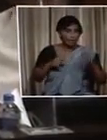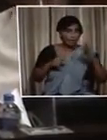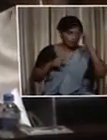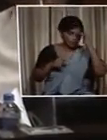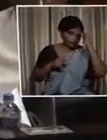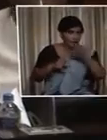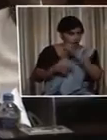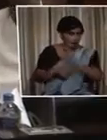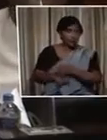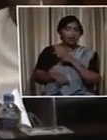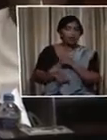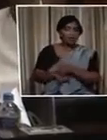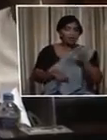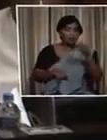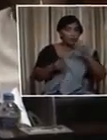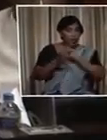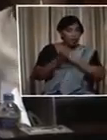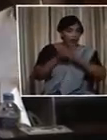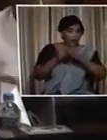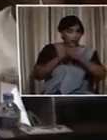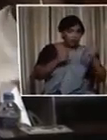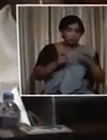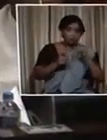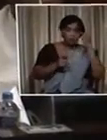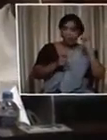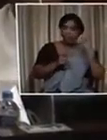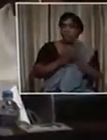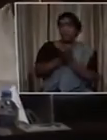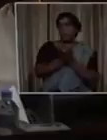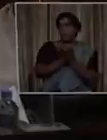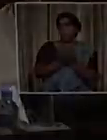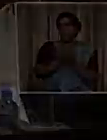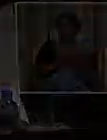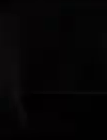අවසරය ඇතිව ඒ අයට විරුද්ධව විද්‍යානුකූල පියවර ගන්නවායි කියන එක මේ අවස්ථාවේදී මතක් කරන්න.